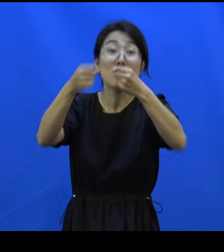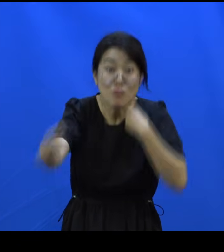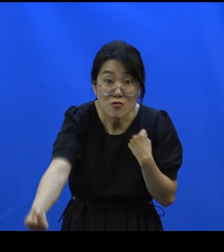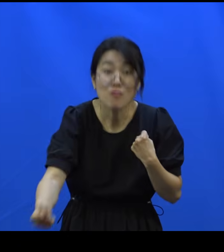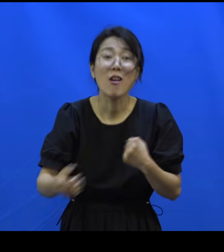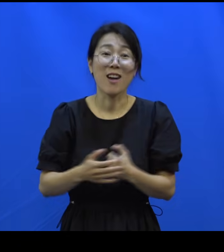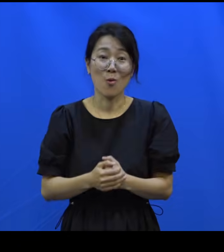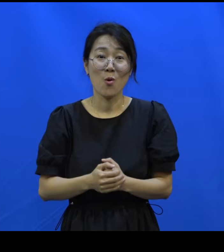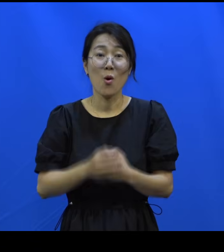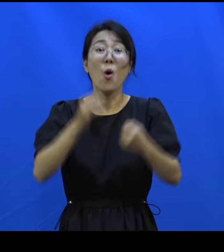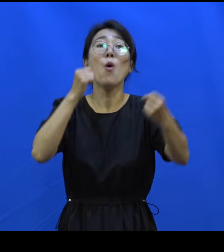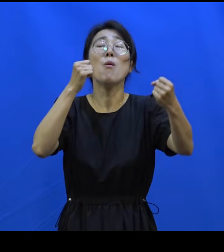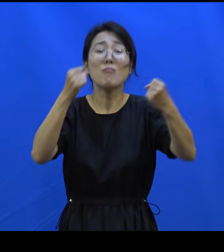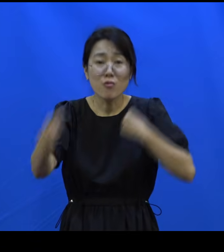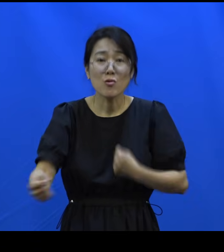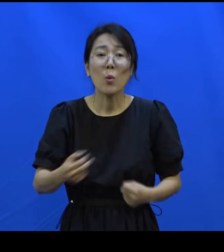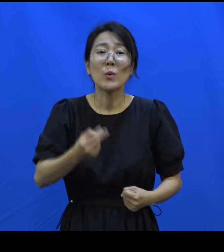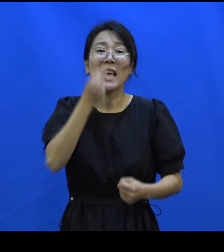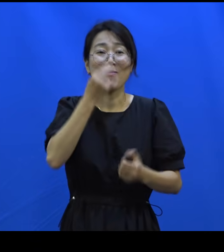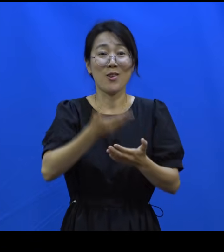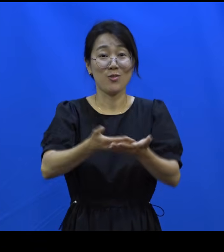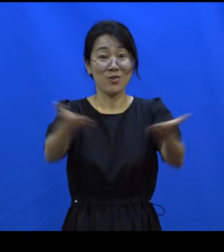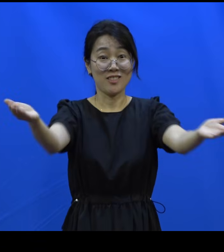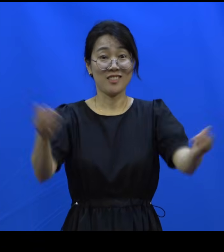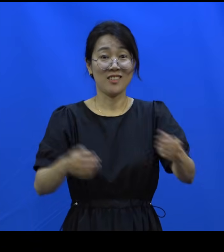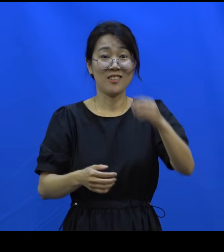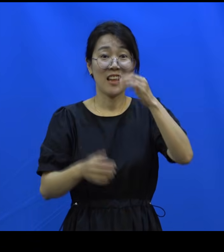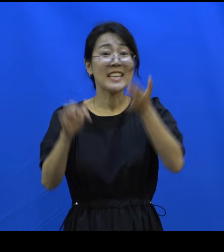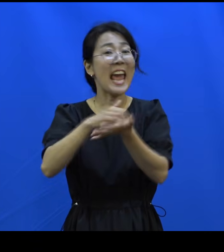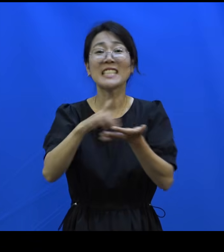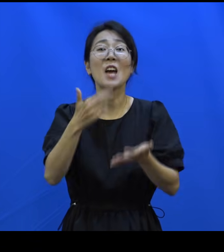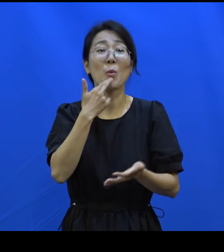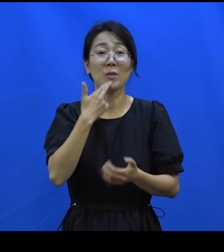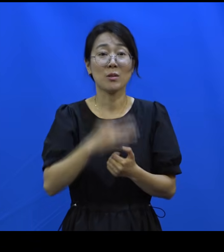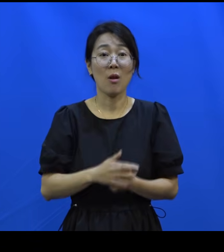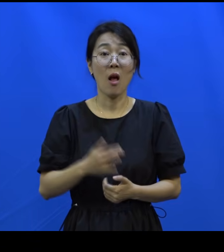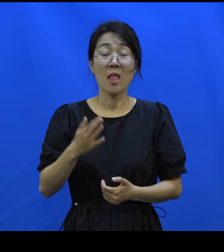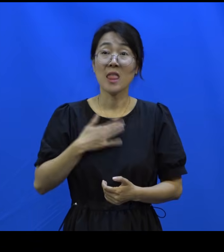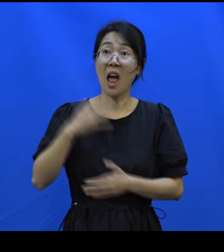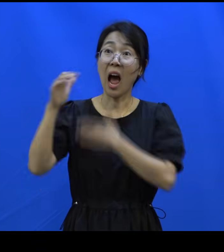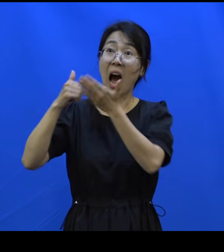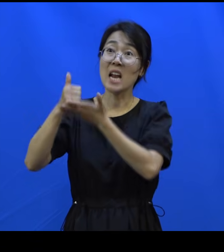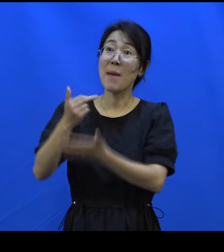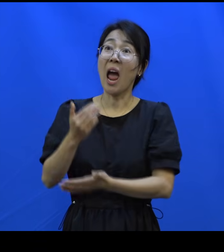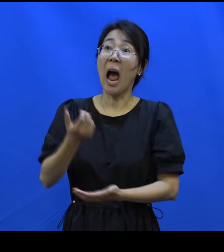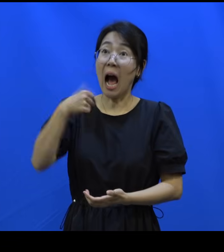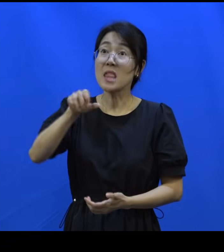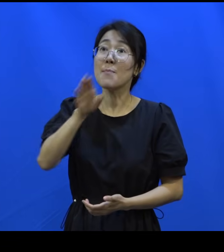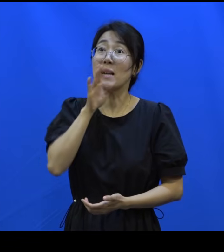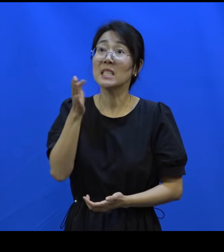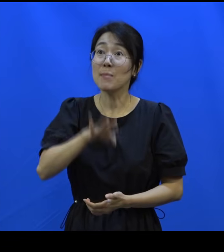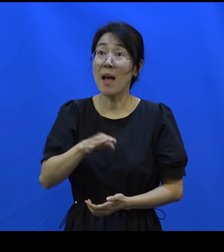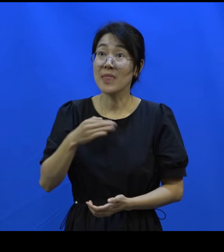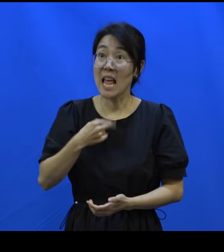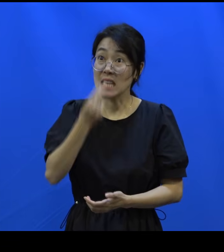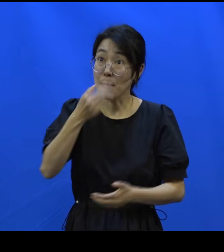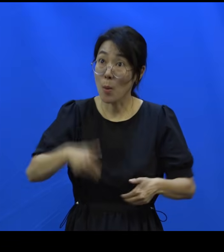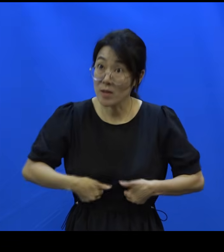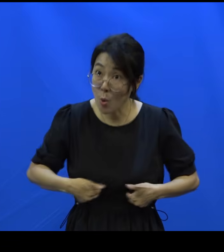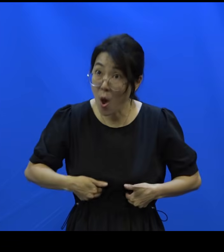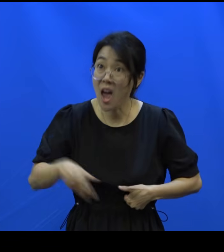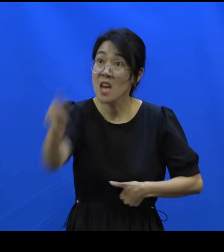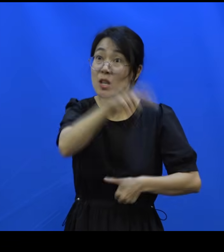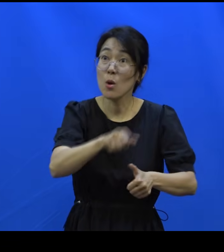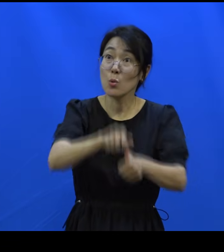거예요. 넉넉한 성품으로. 그러니까 그 복음을 경험한 교회는 주님의 품을 닮아 넉넉해야 되는